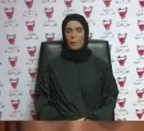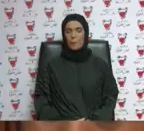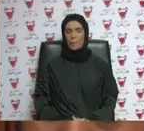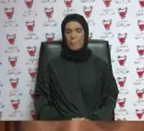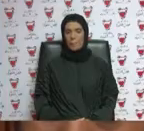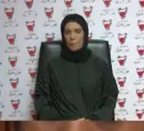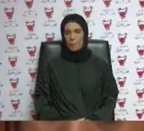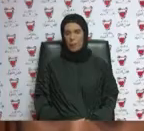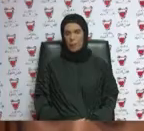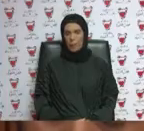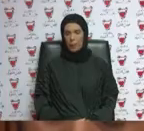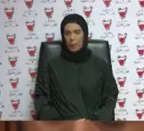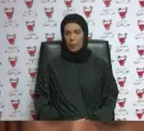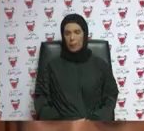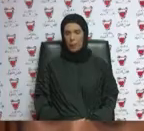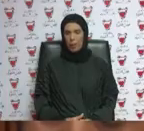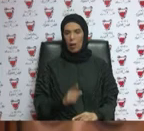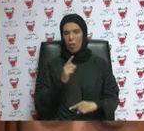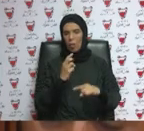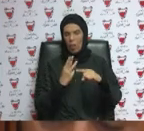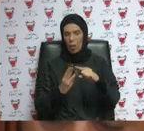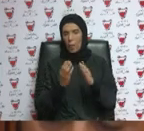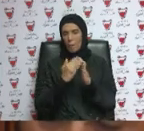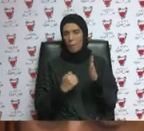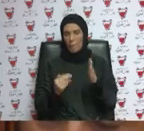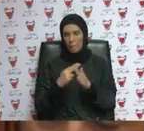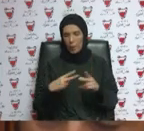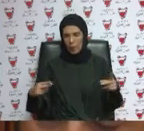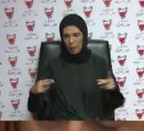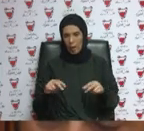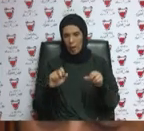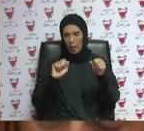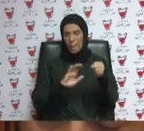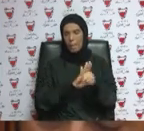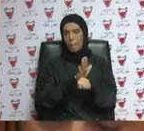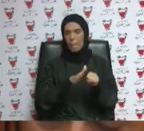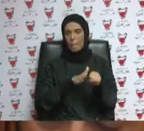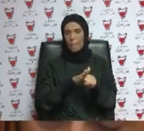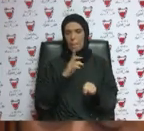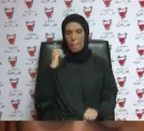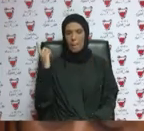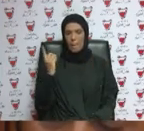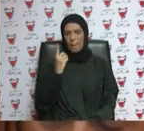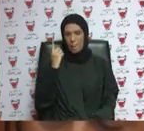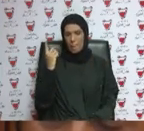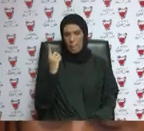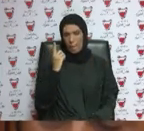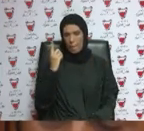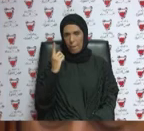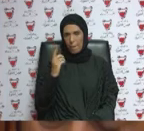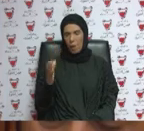برغم توجيه ما يوازي ثلث اقتصادنا لمكافحة وباء الكورونا الشبه عالمي، إلا أنني أنتهز هذه